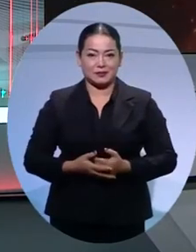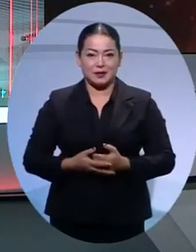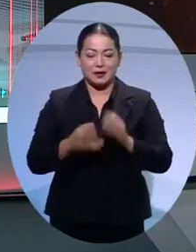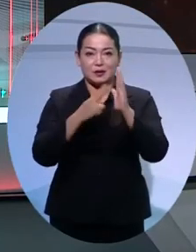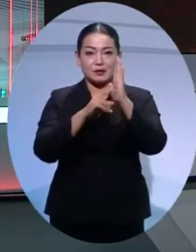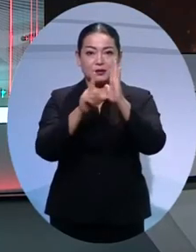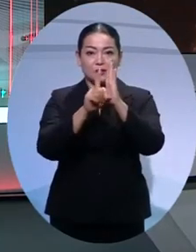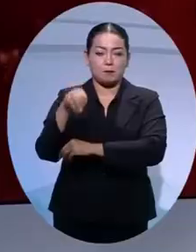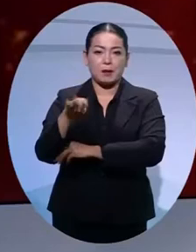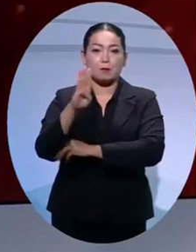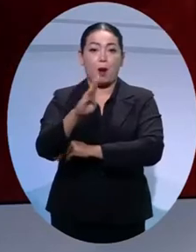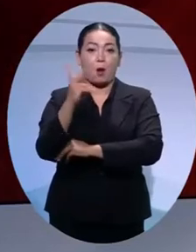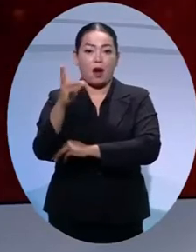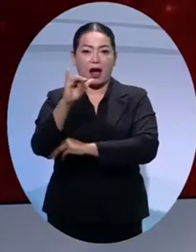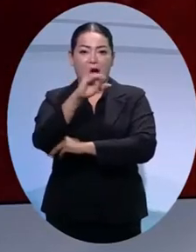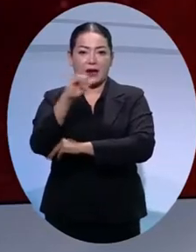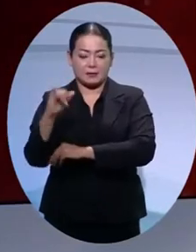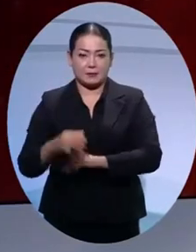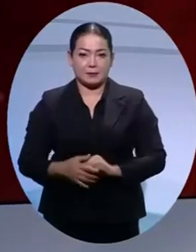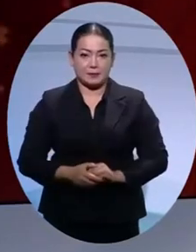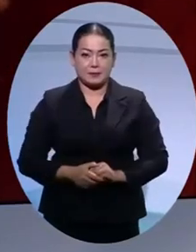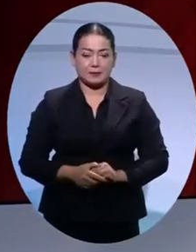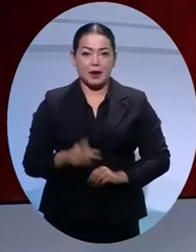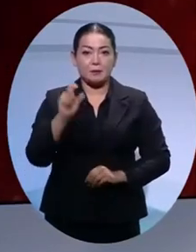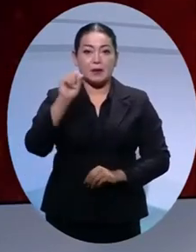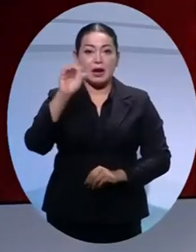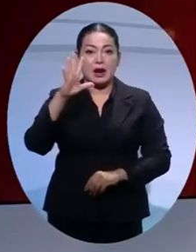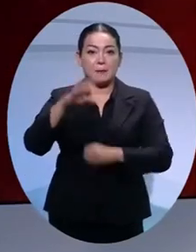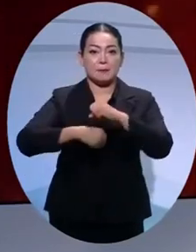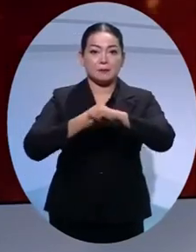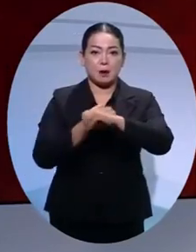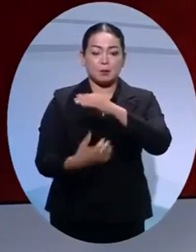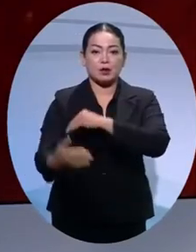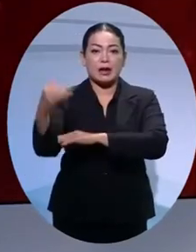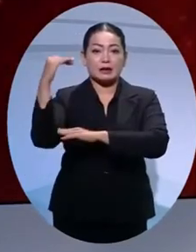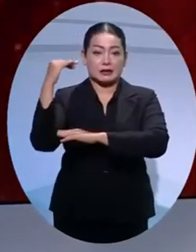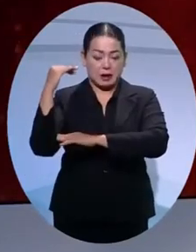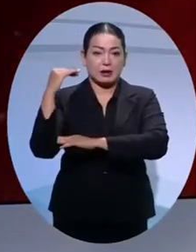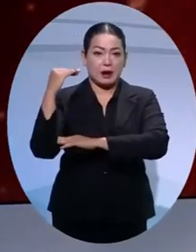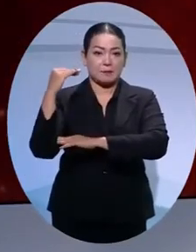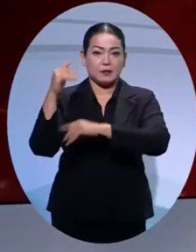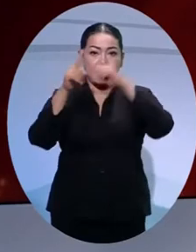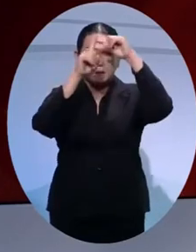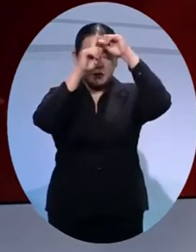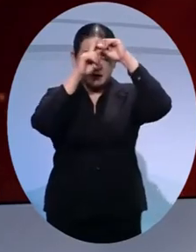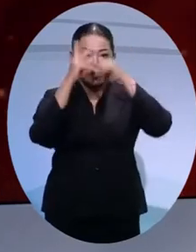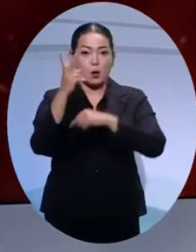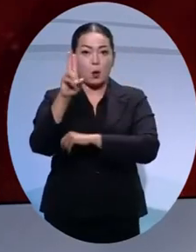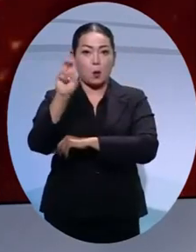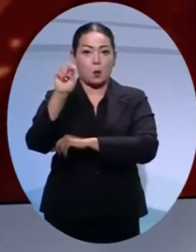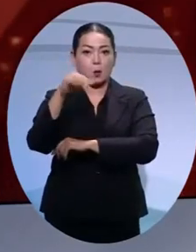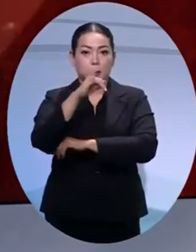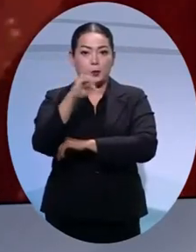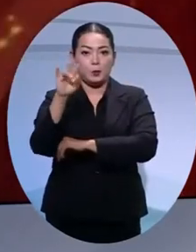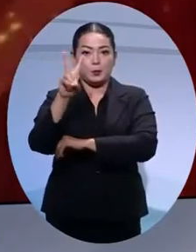những nội dung đáng chú ý sau đây. Qua 15 năm thành lập khoa hiếm muộn bệnh viện phụ sản Hùng Vương Thành phố Hồ Chí Minh, IVF Hùng Vương đã mang đến